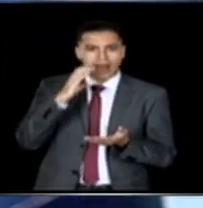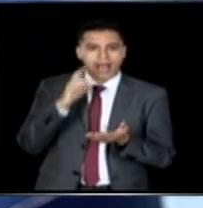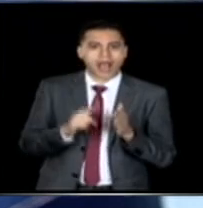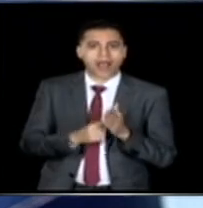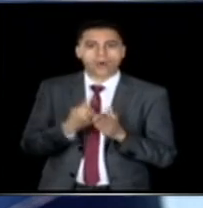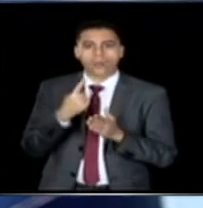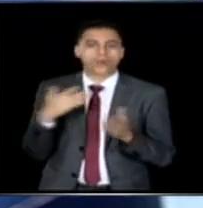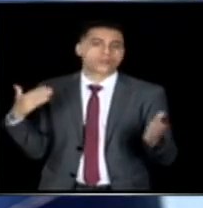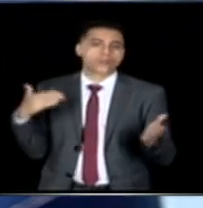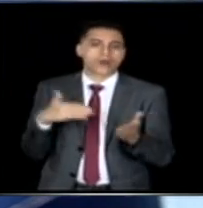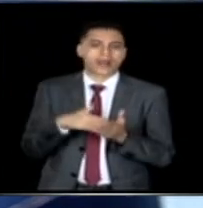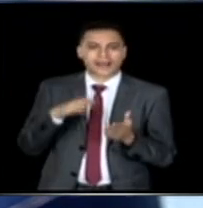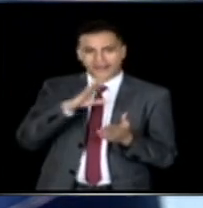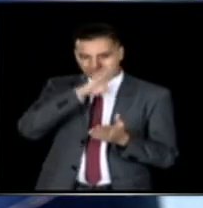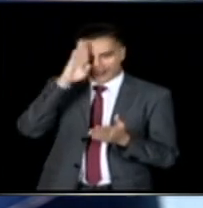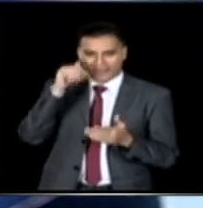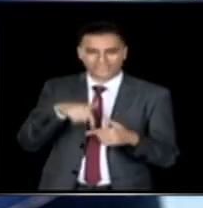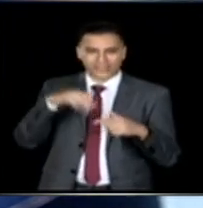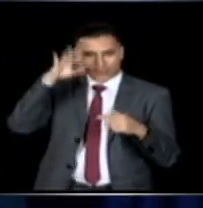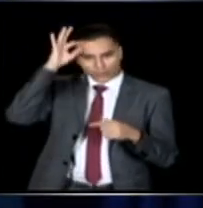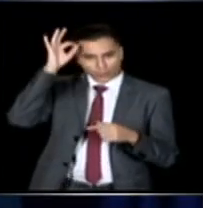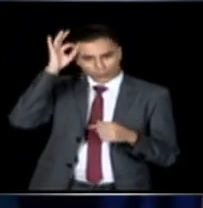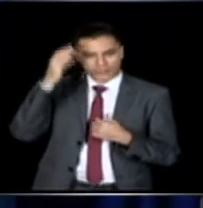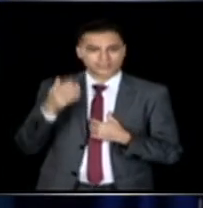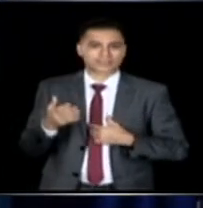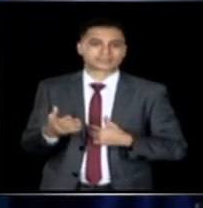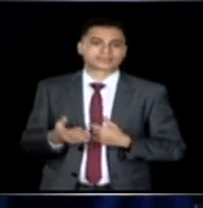أول وآخر ملك في تونس.